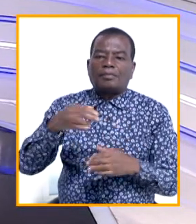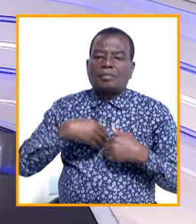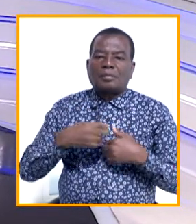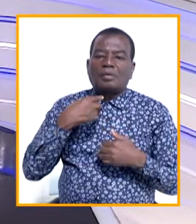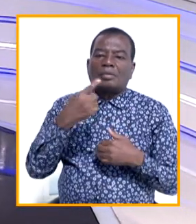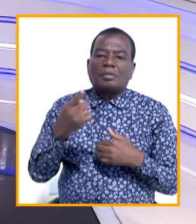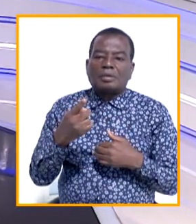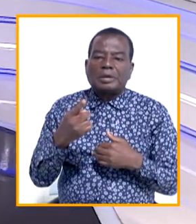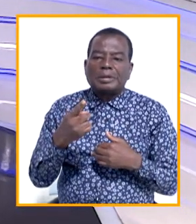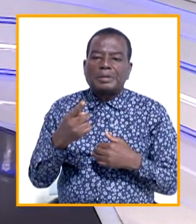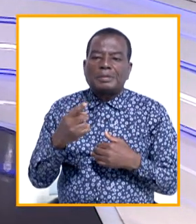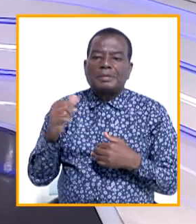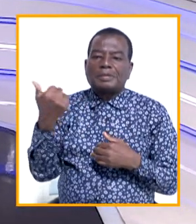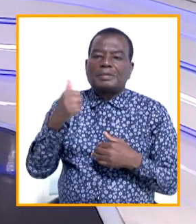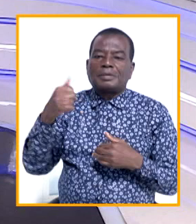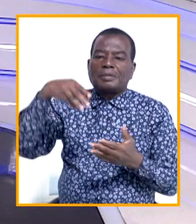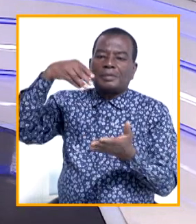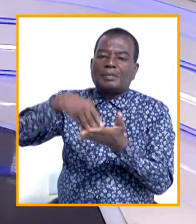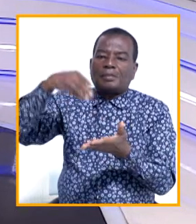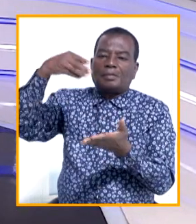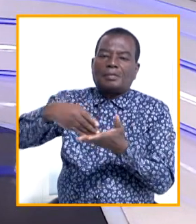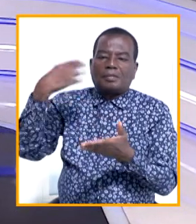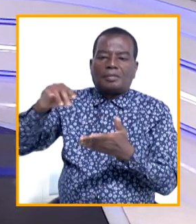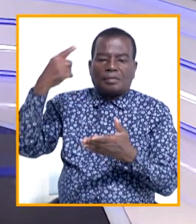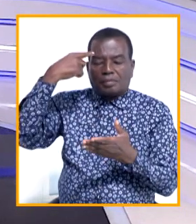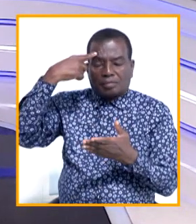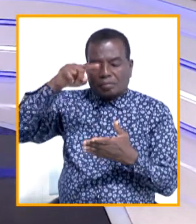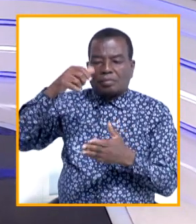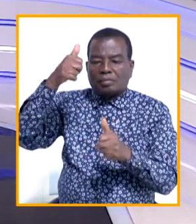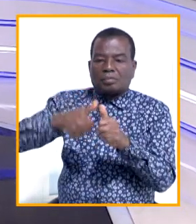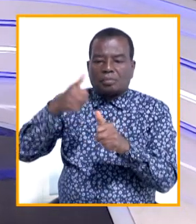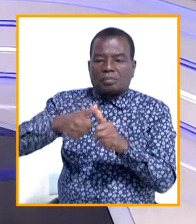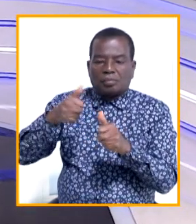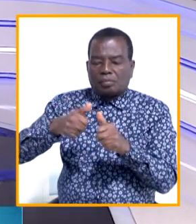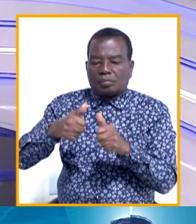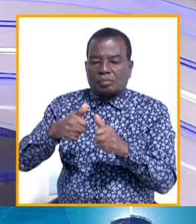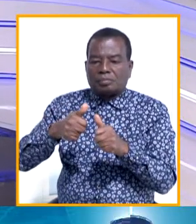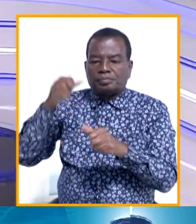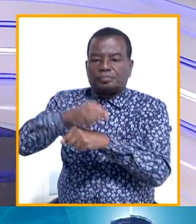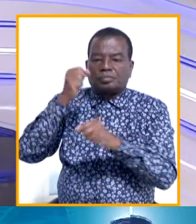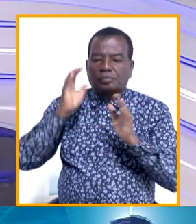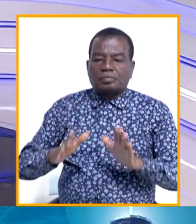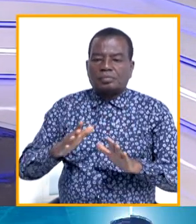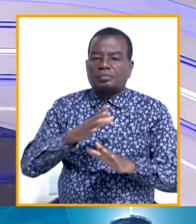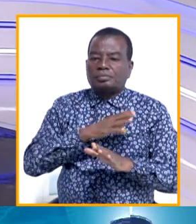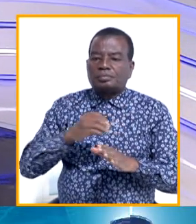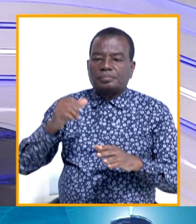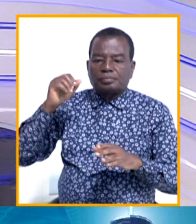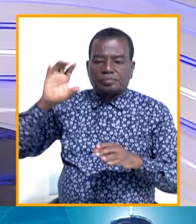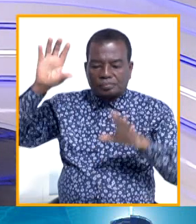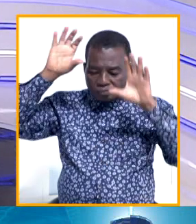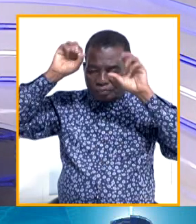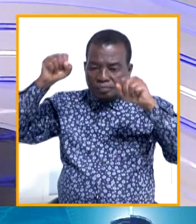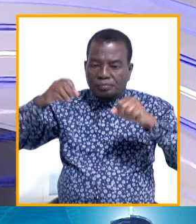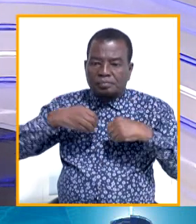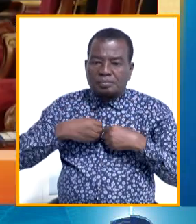Viviane am 10 millions de francs CFA pour chaque lauréa et les jeunes y ont eu pleinement droit le chef de l'État Alassan Ouattara vous